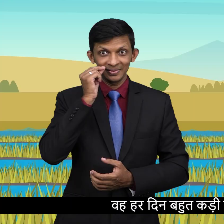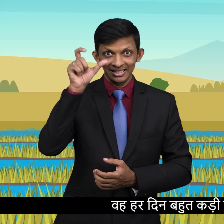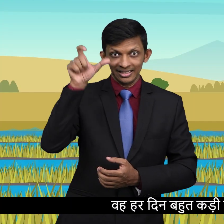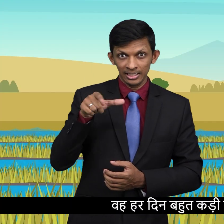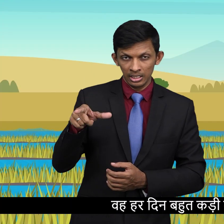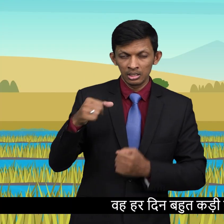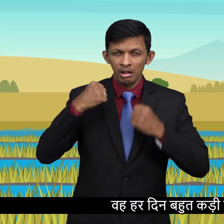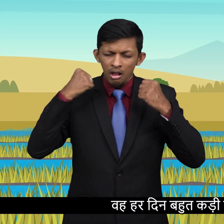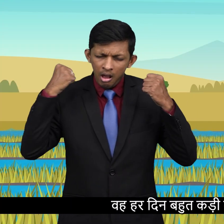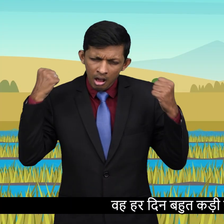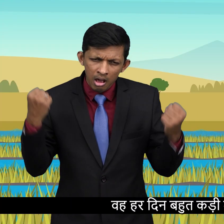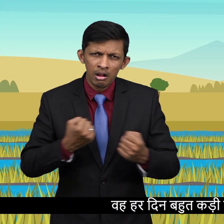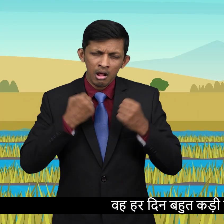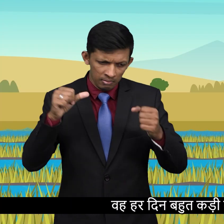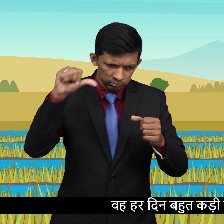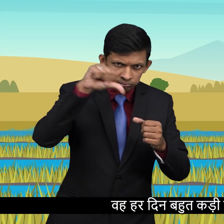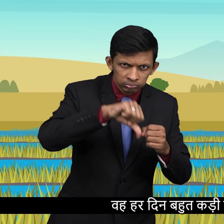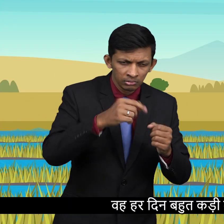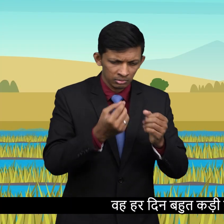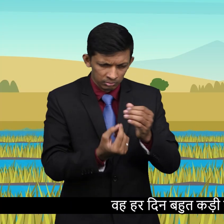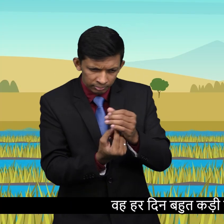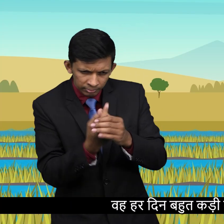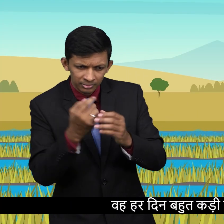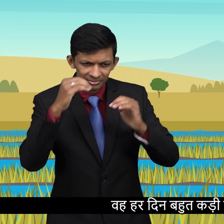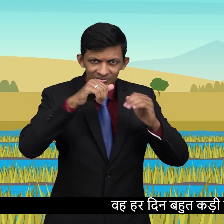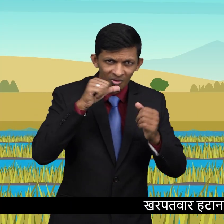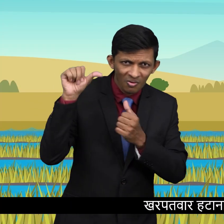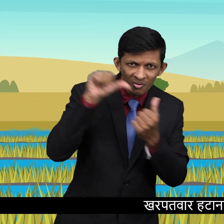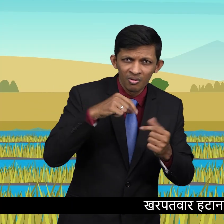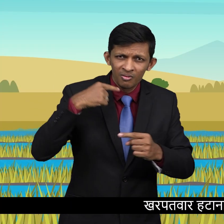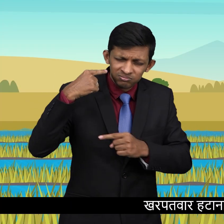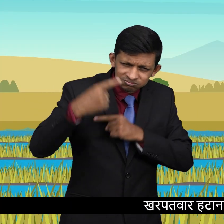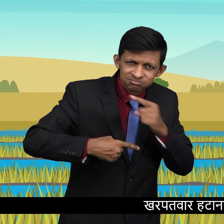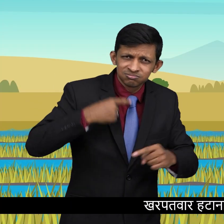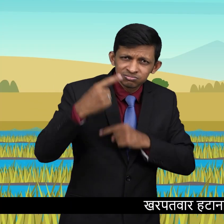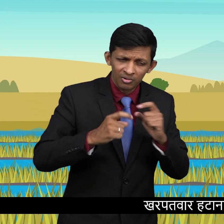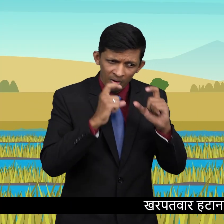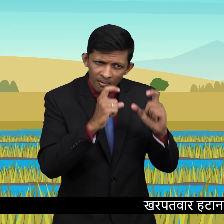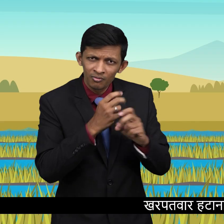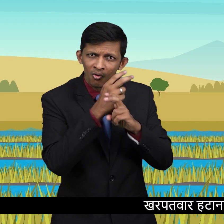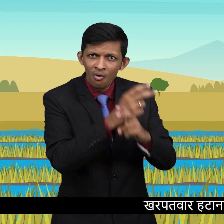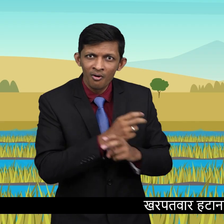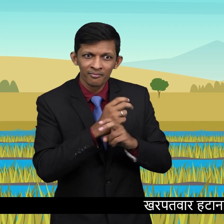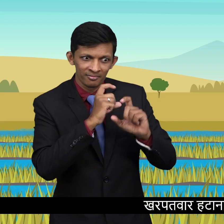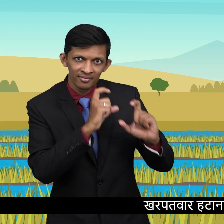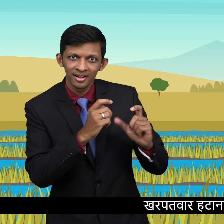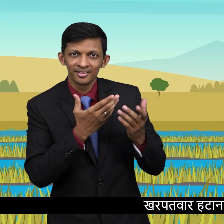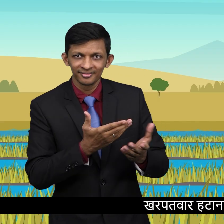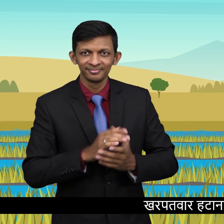वह हर दिन बहुत कड़ी मेहनत करते हैं। पौधों को पानी देना, खरपतवार हटाना और उनकी देखभाल